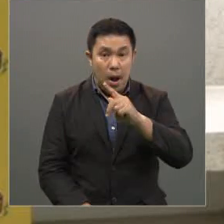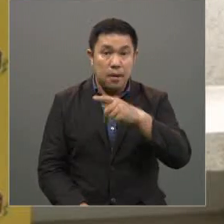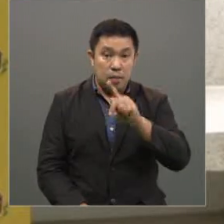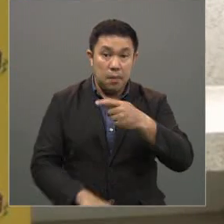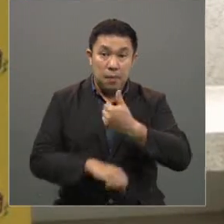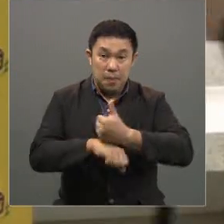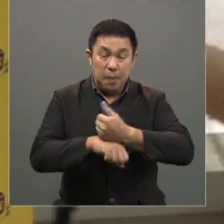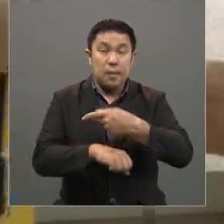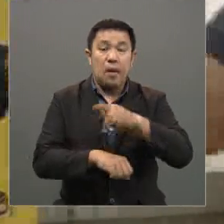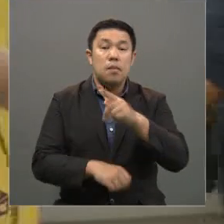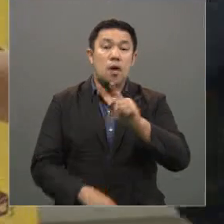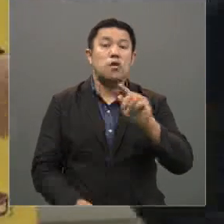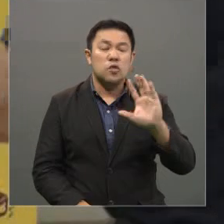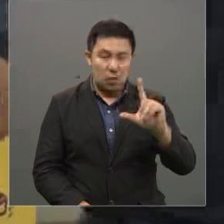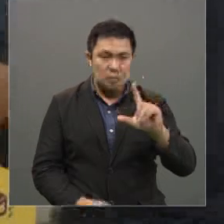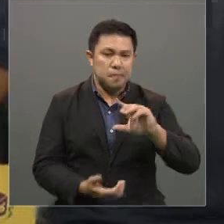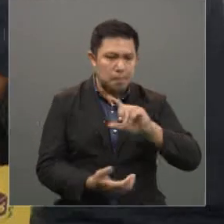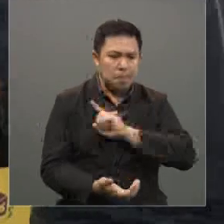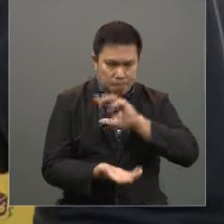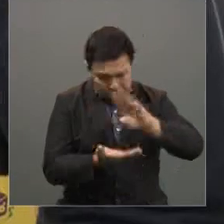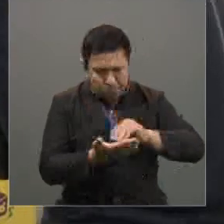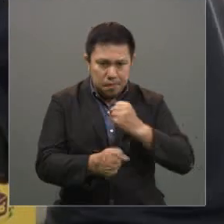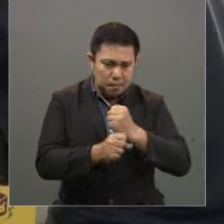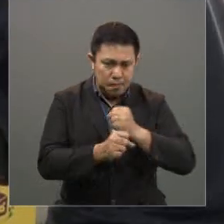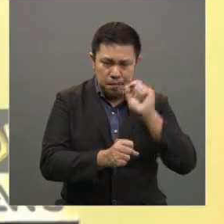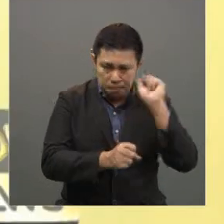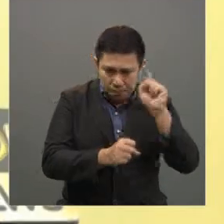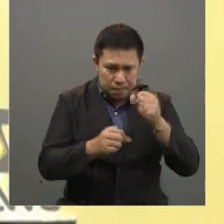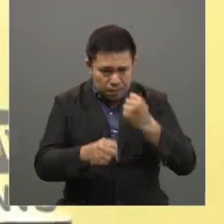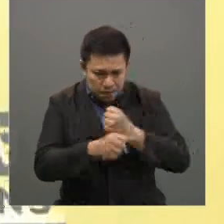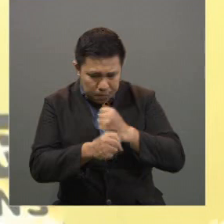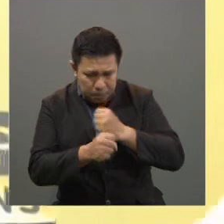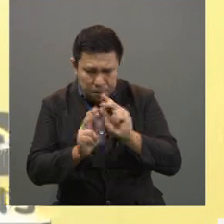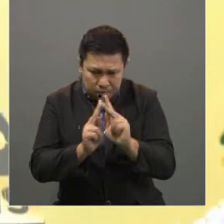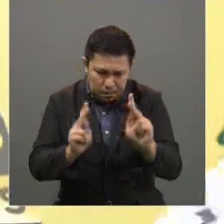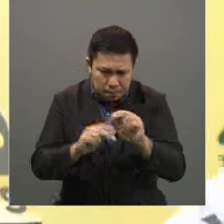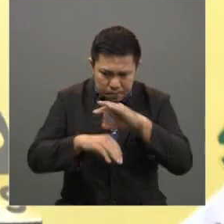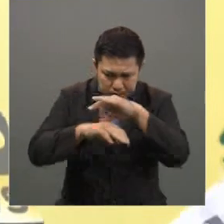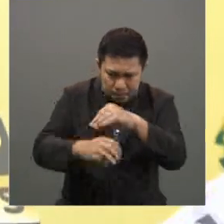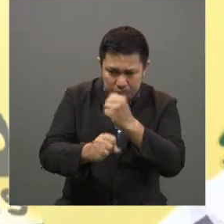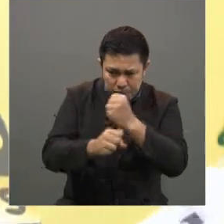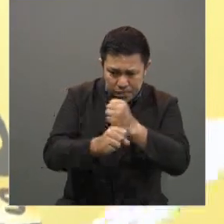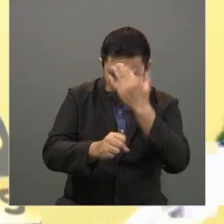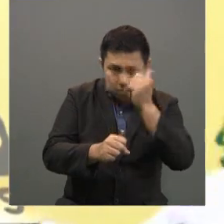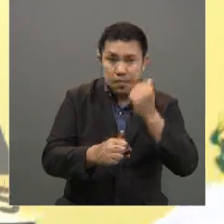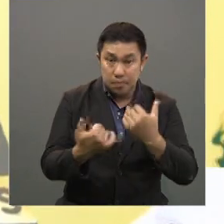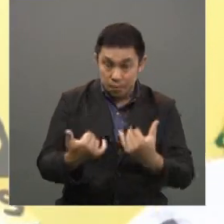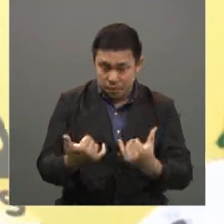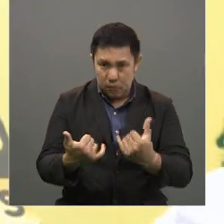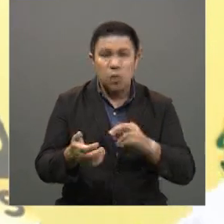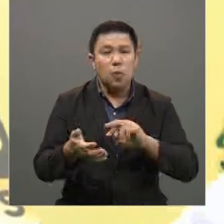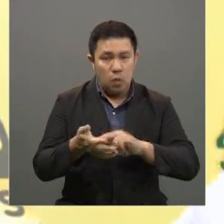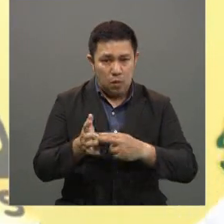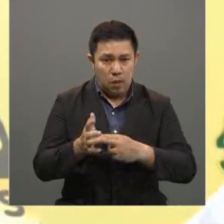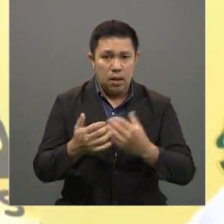พยานหลักฐานแล้วก็จะมีการจัดตั้งเป็นคณะทำงานหรือคณะไต่สวนในเร็วๆนี้เพื่อดำเนินการนะคะแต่ว่าช่วงนี้ก็ยังเป็นช่วง